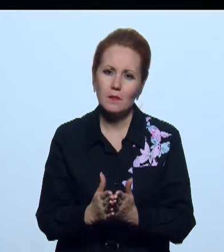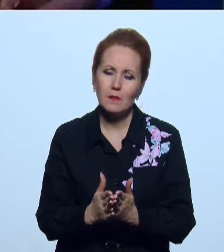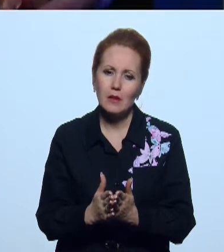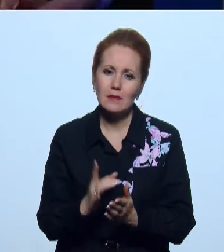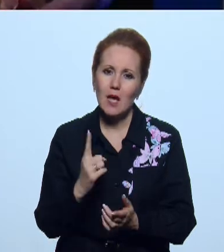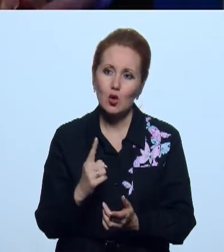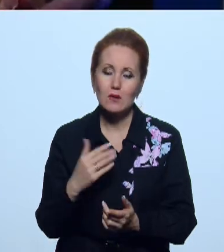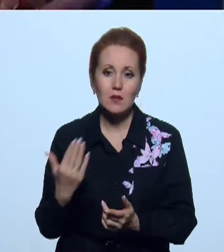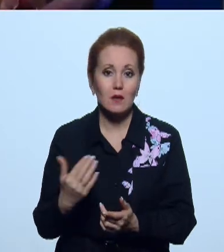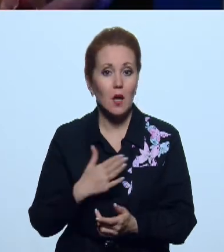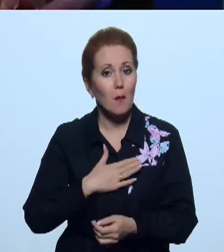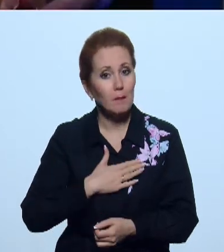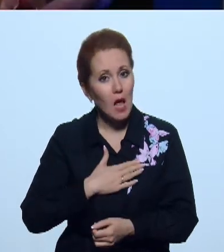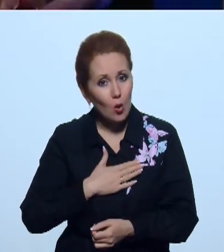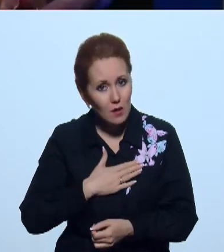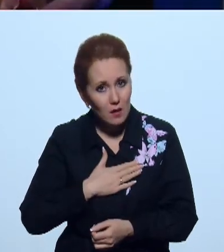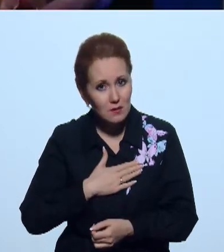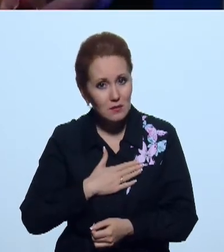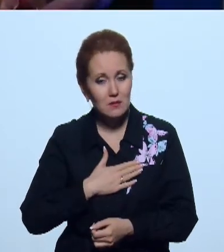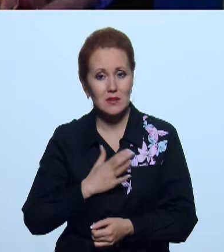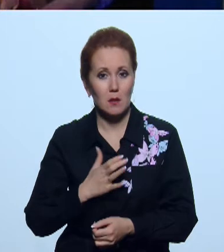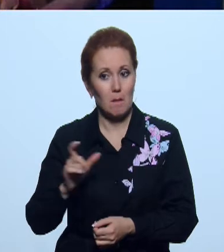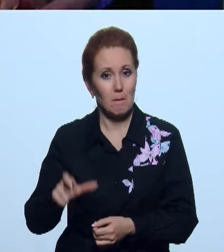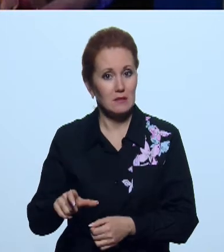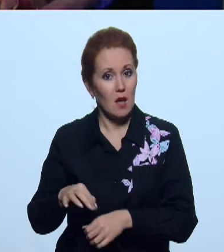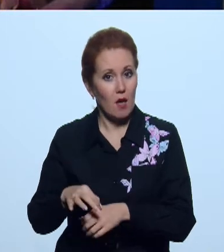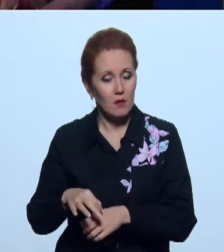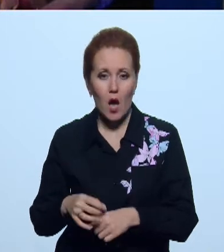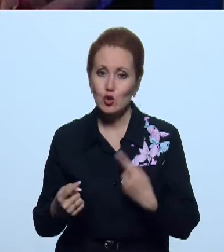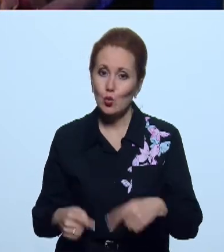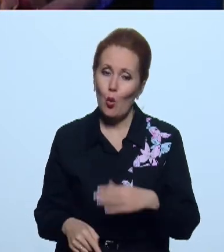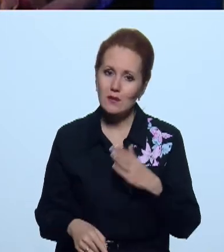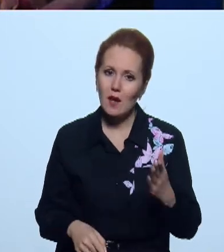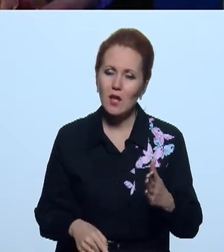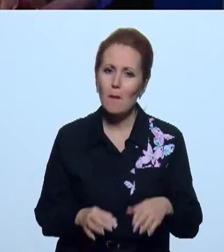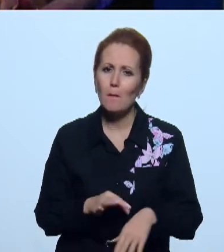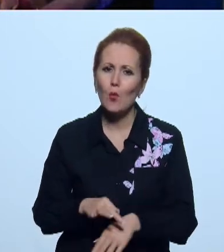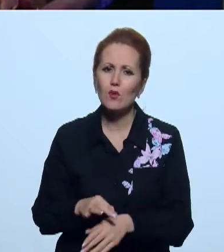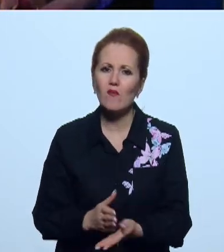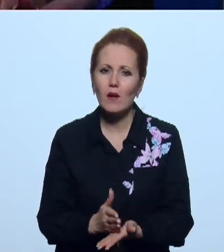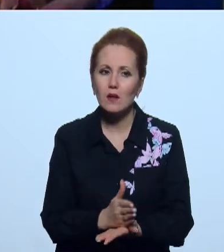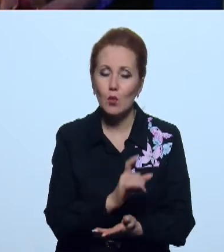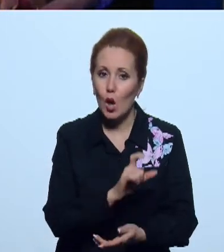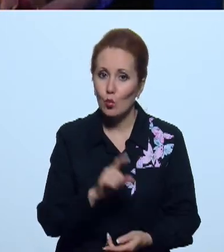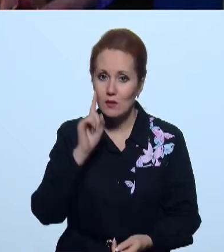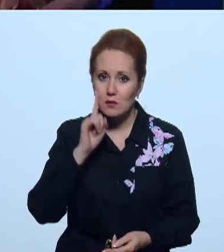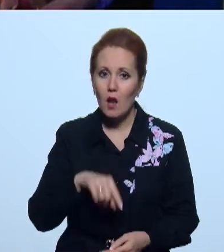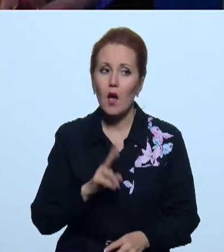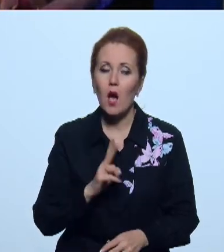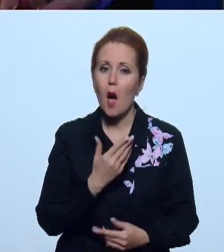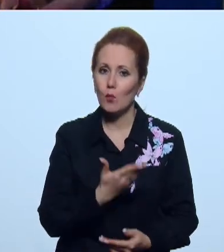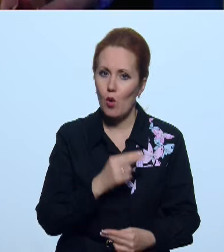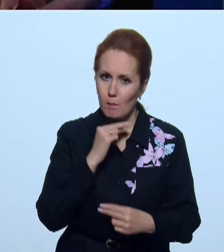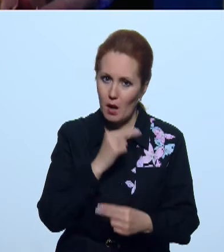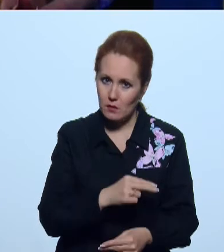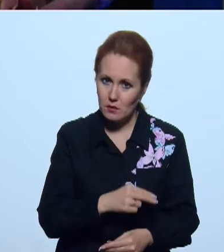с одной стороны, благодарности пациента, с другой стороны, таким путеводителем, чтобы люди знали, к кому обратиться. Потому